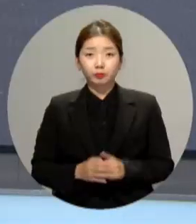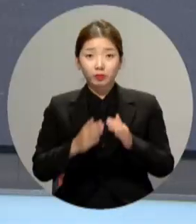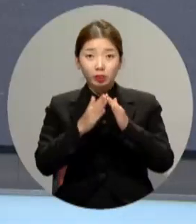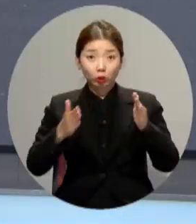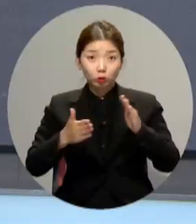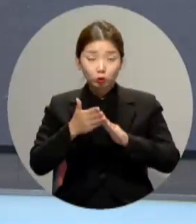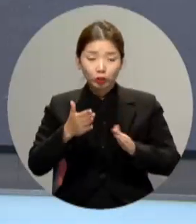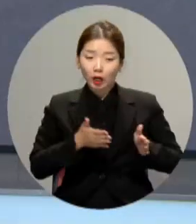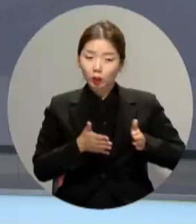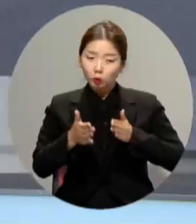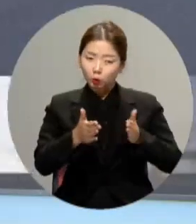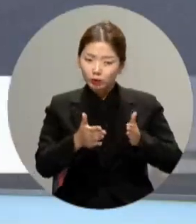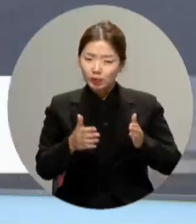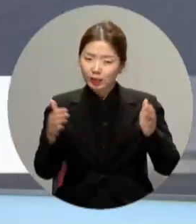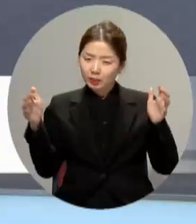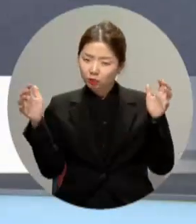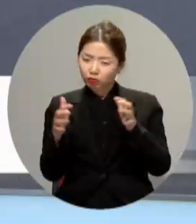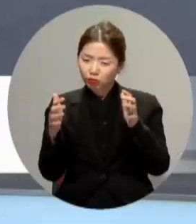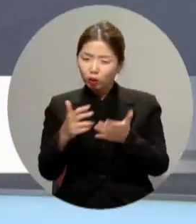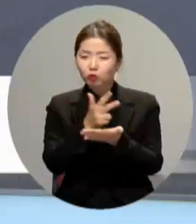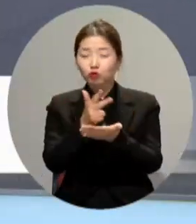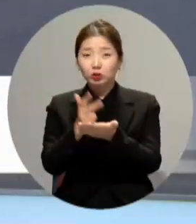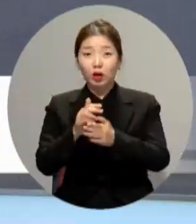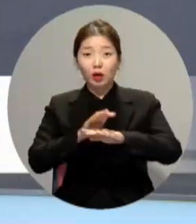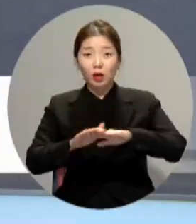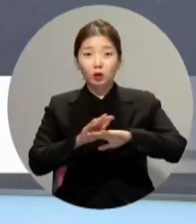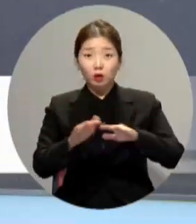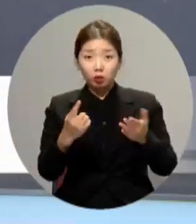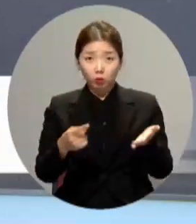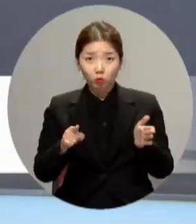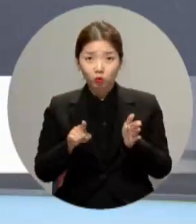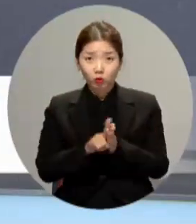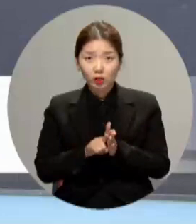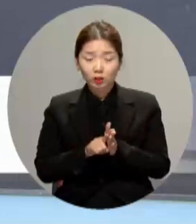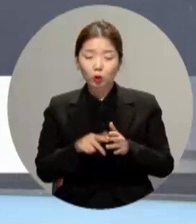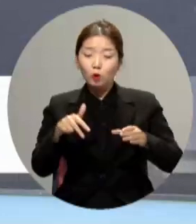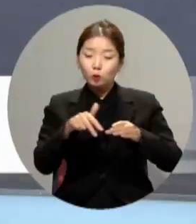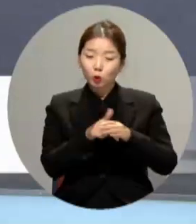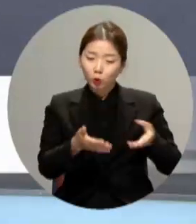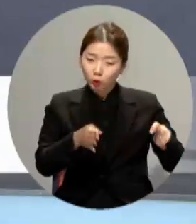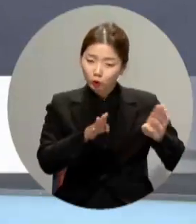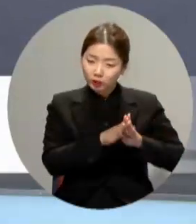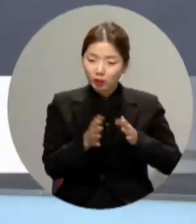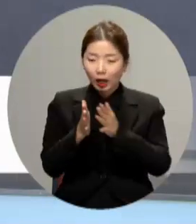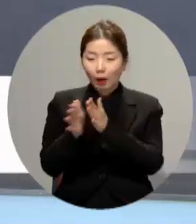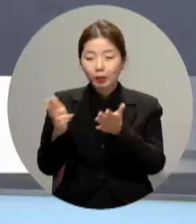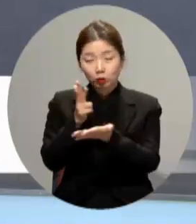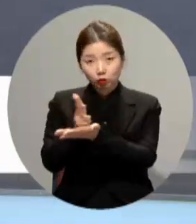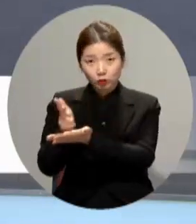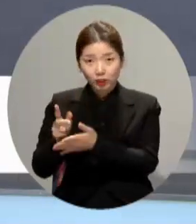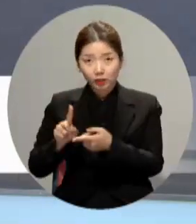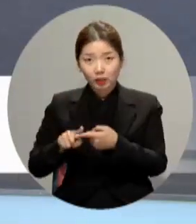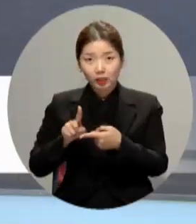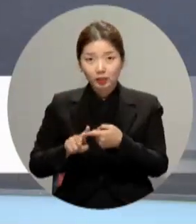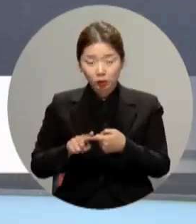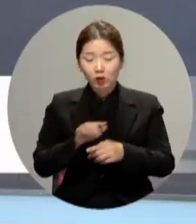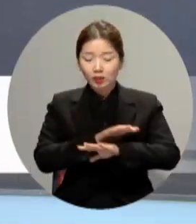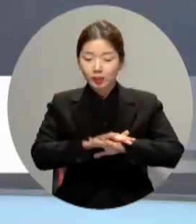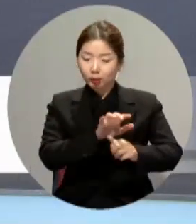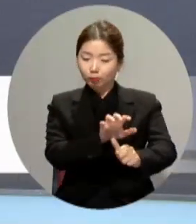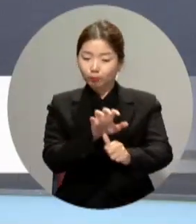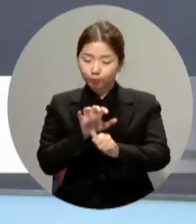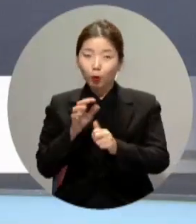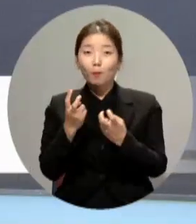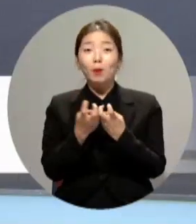전주시가 도심과 주거 밀집 지역의 주차난을 해소하겠다며 종교시설이나 아파트 주차장을 부설 주차장으로